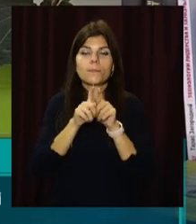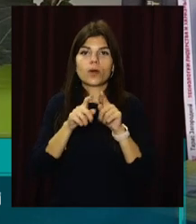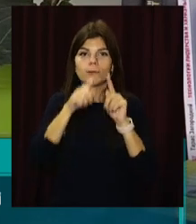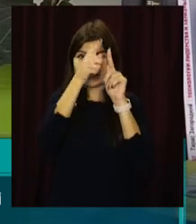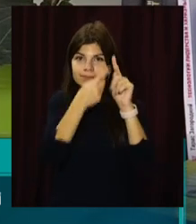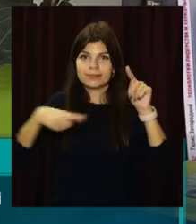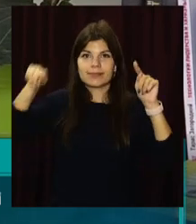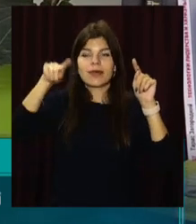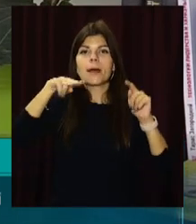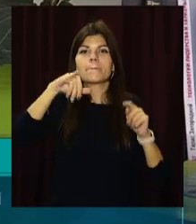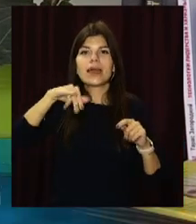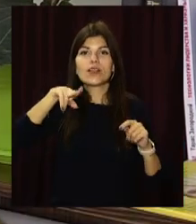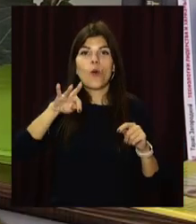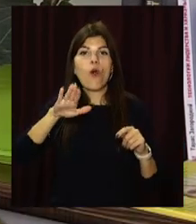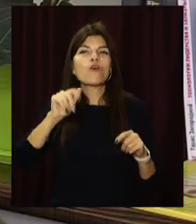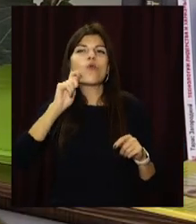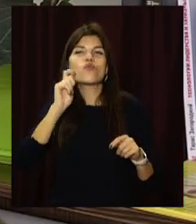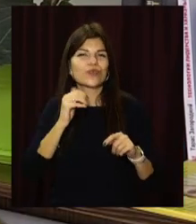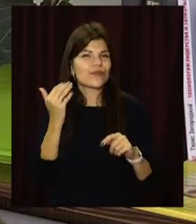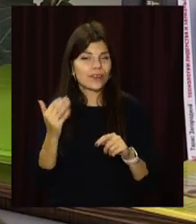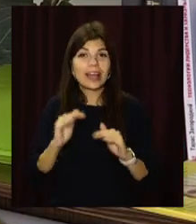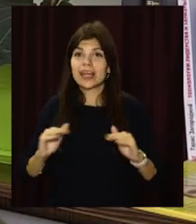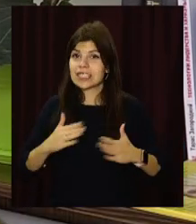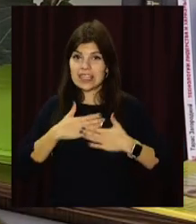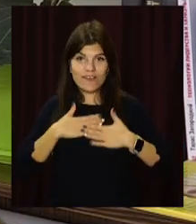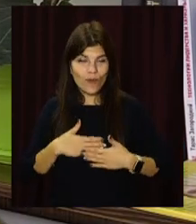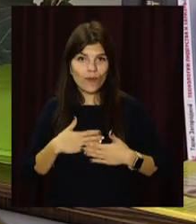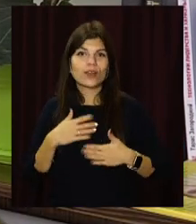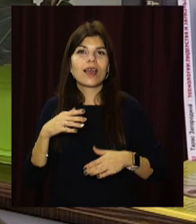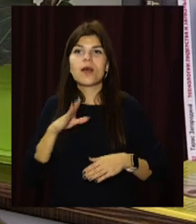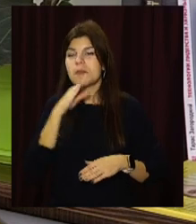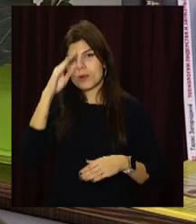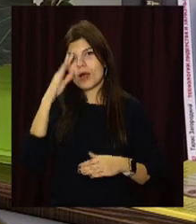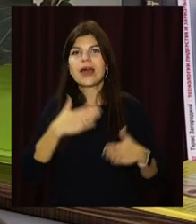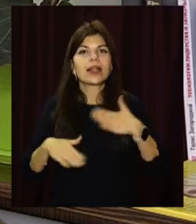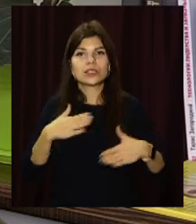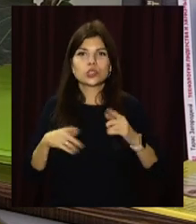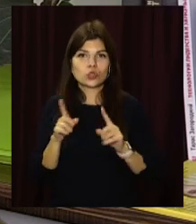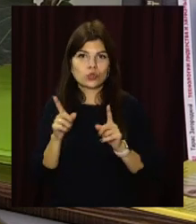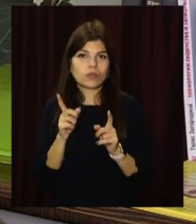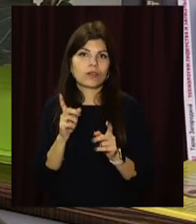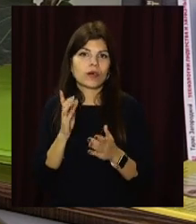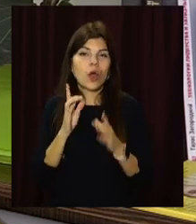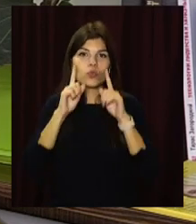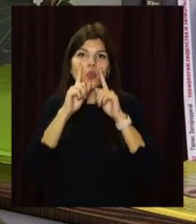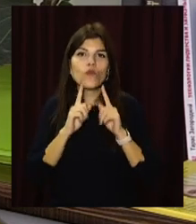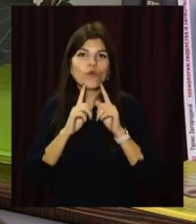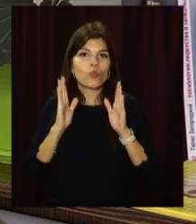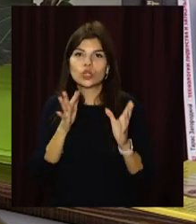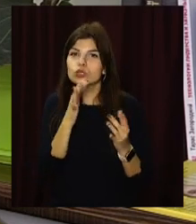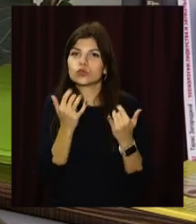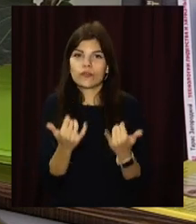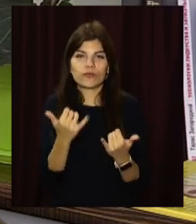вже зробили в місті Покров. Діти задоволені, батьки радіють, що діти знаходяться в комфортних,